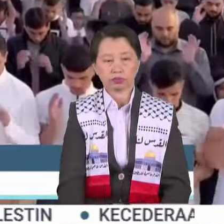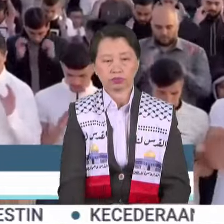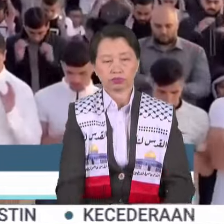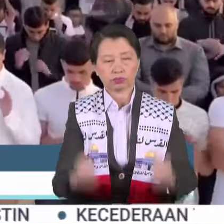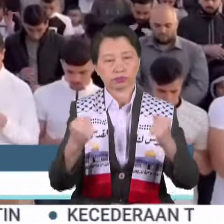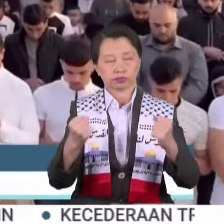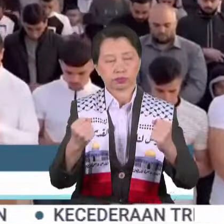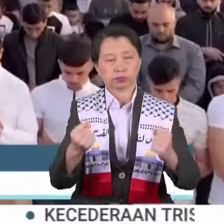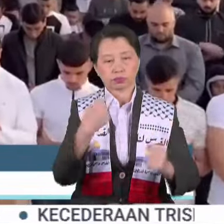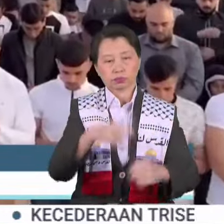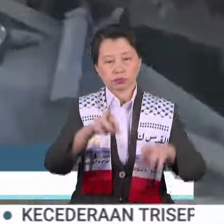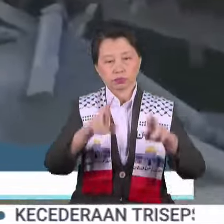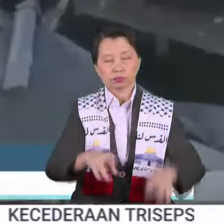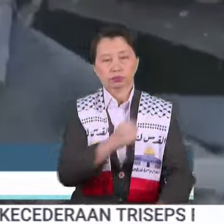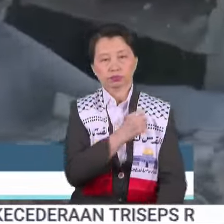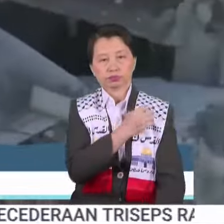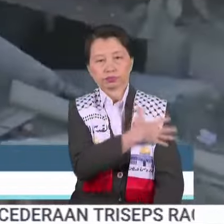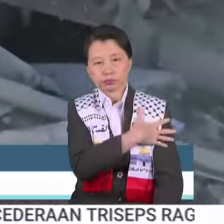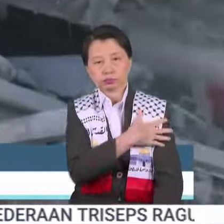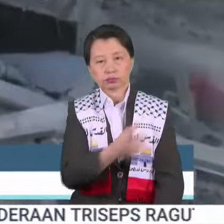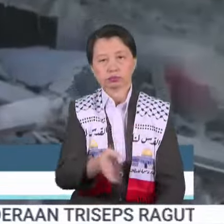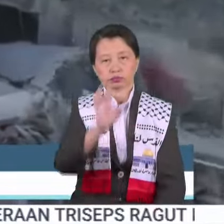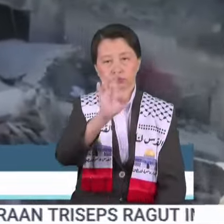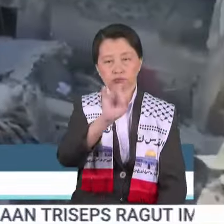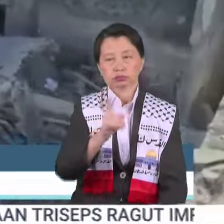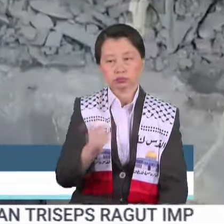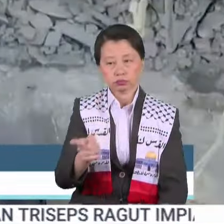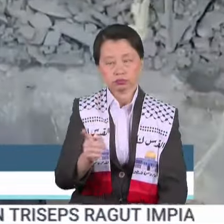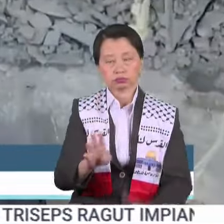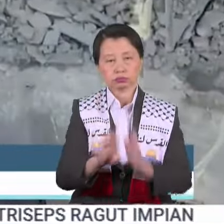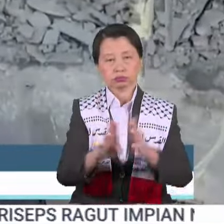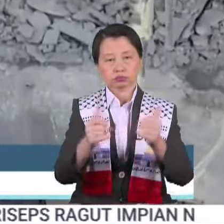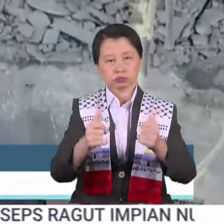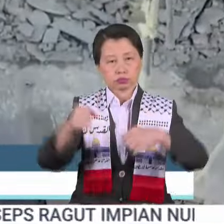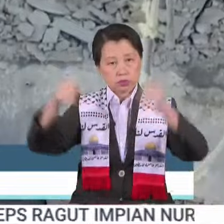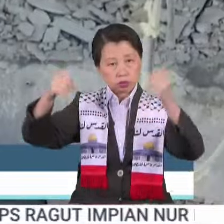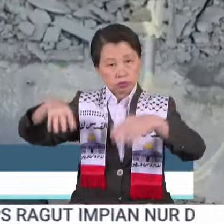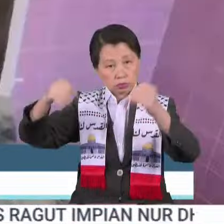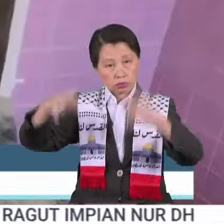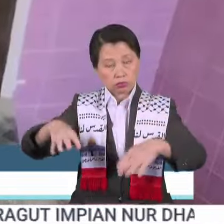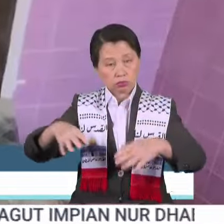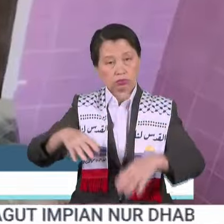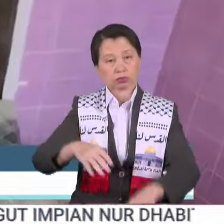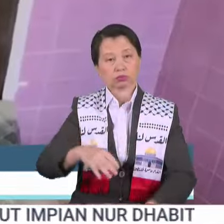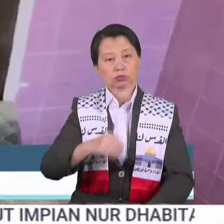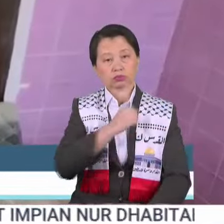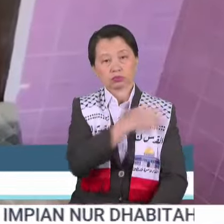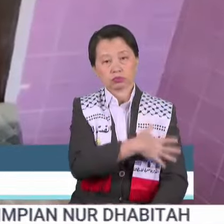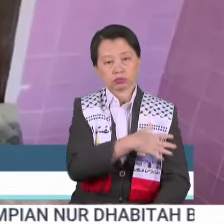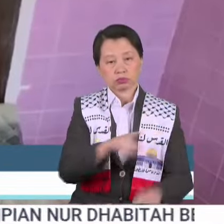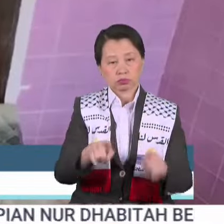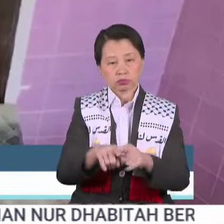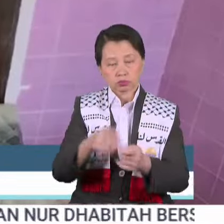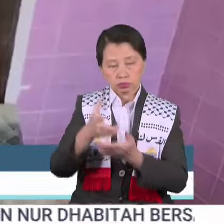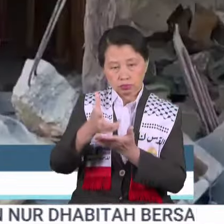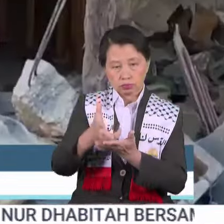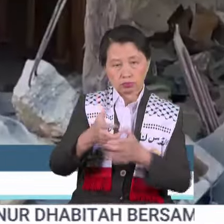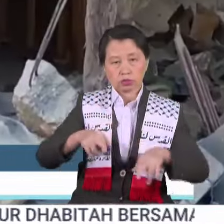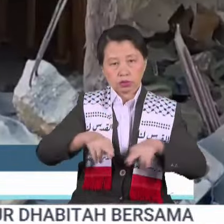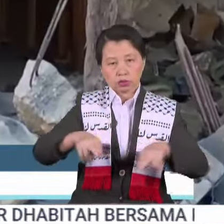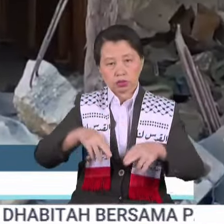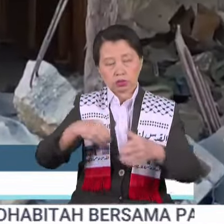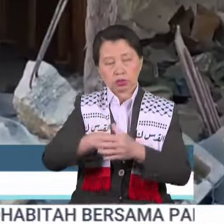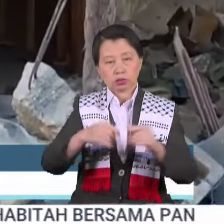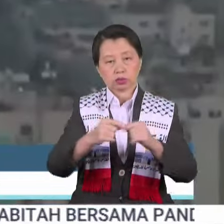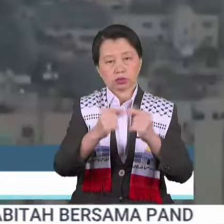Keutuhan dan keazaman rakyat Palestin juga salah satu bukti keberkatan bumi Palestin seperti yang dirakamkan Al-Quran.